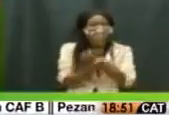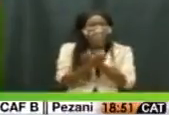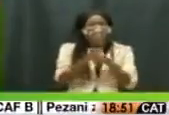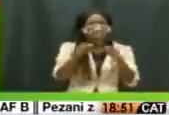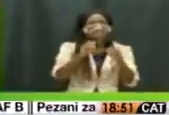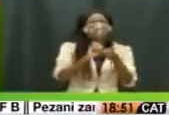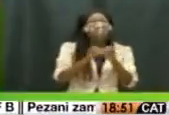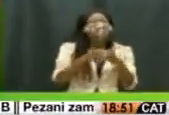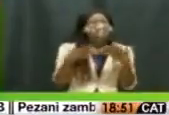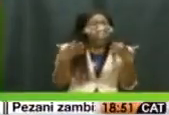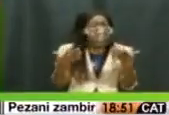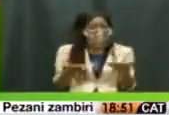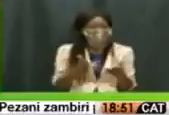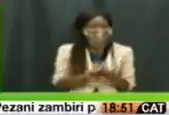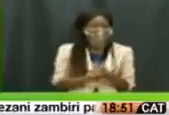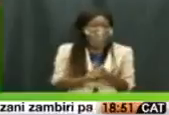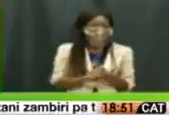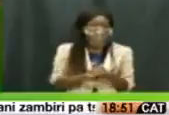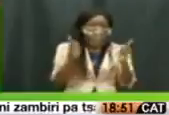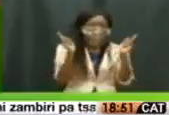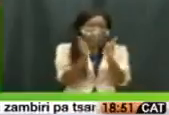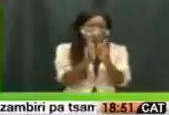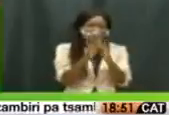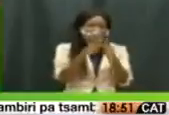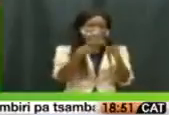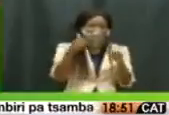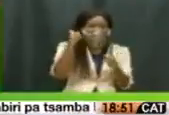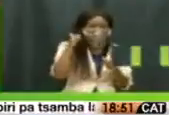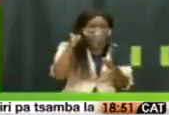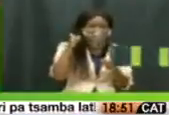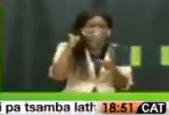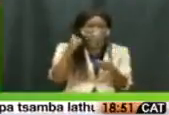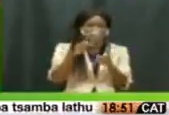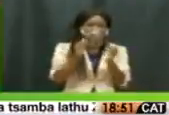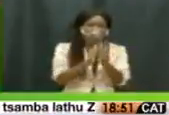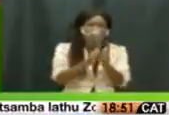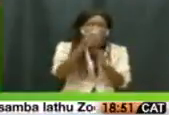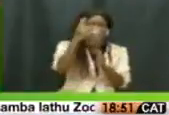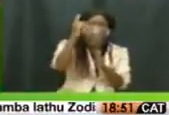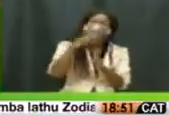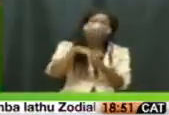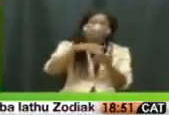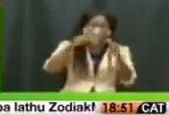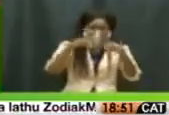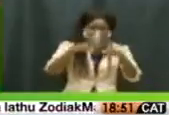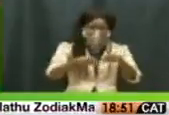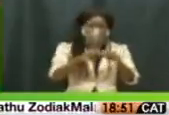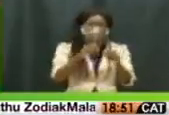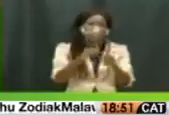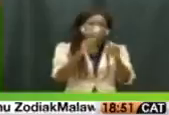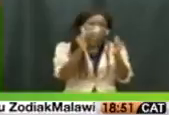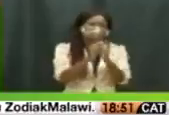COVID-19 mwachidule kuyambira dzulo nthawi ino kufika tsopano mdziko muno mwapezeka anthu